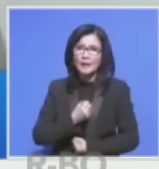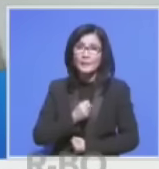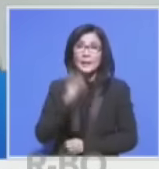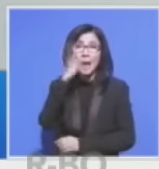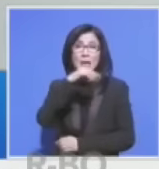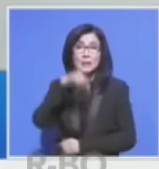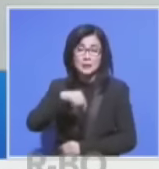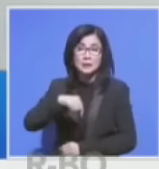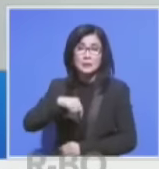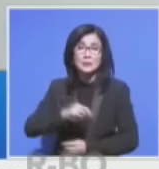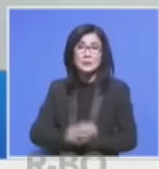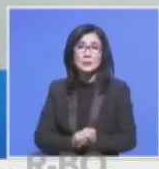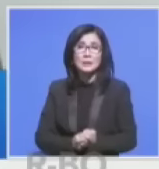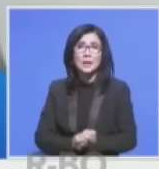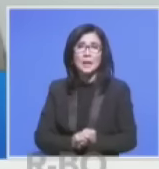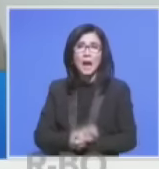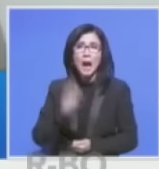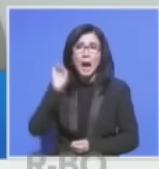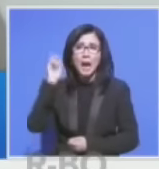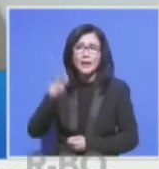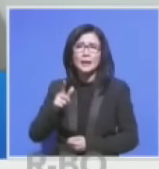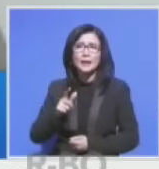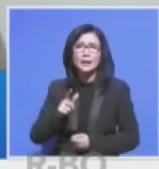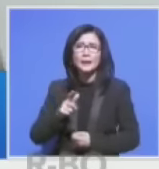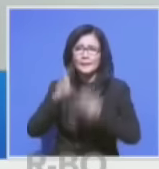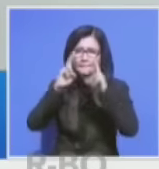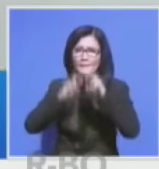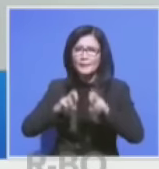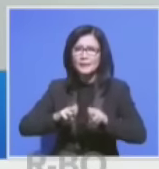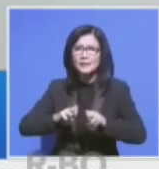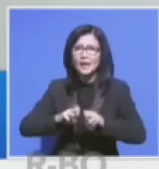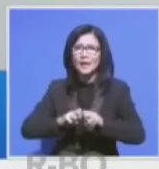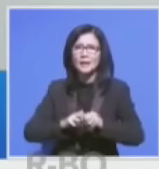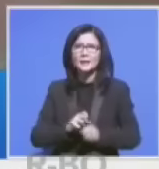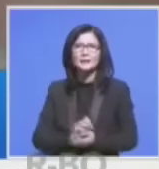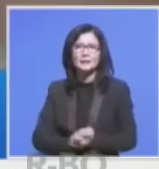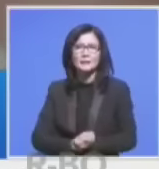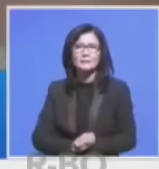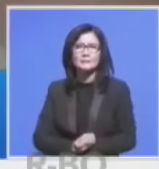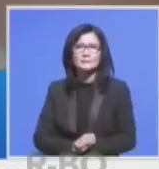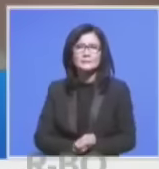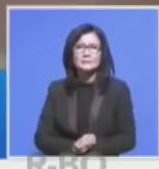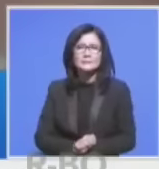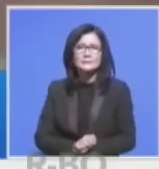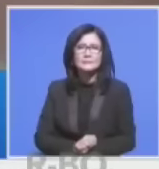ini akan dilakukan pemeriksaan terhadap yang bersangkutan.